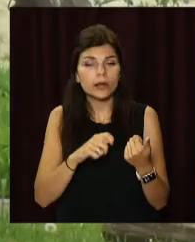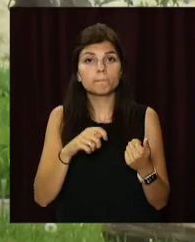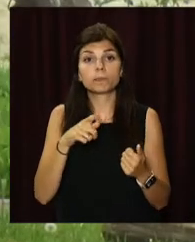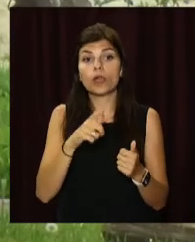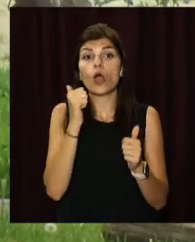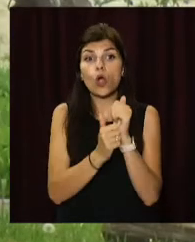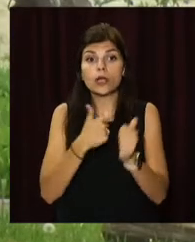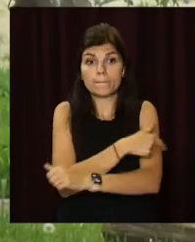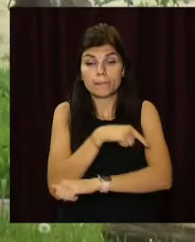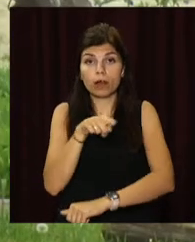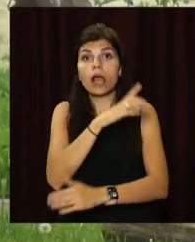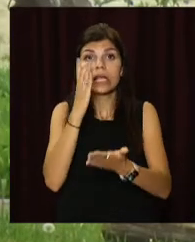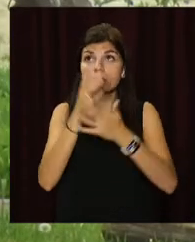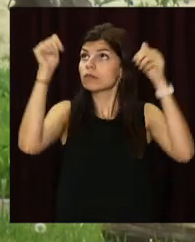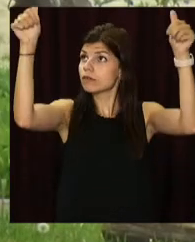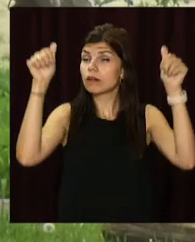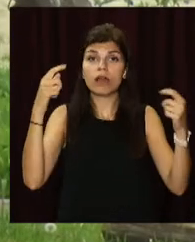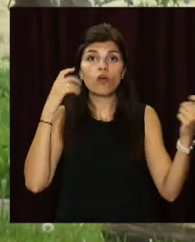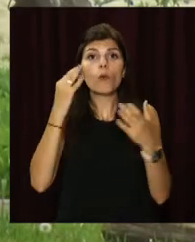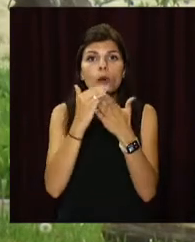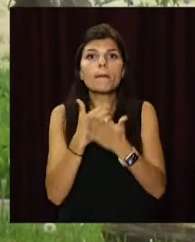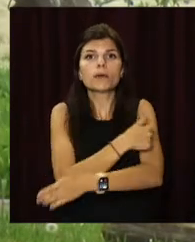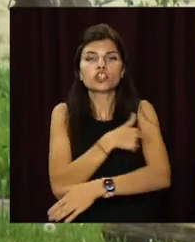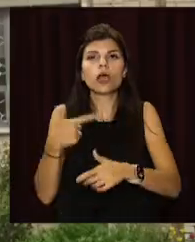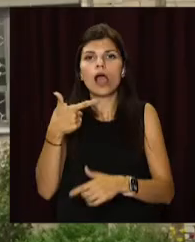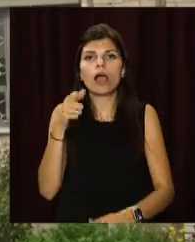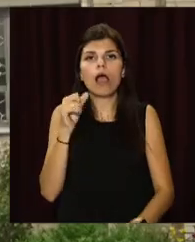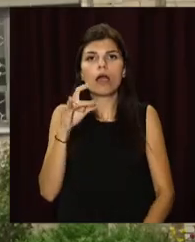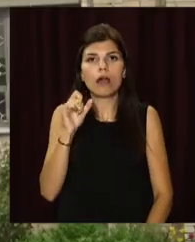кожному медзакладі є стенди з інформацією про програму медичних гарантій.